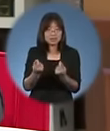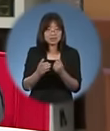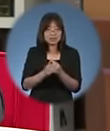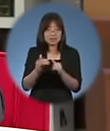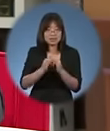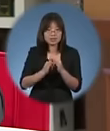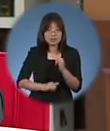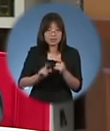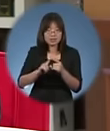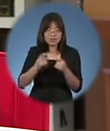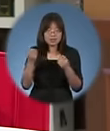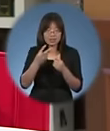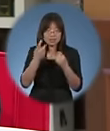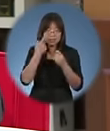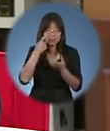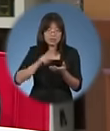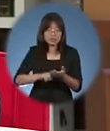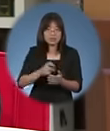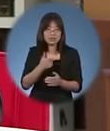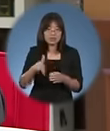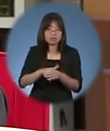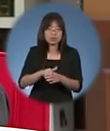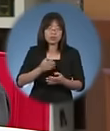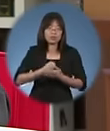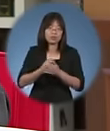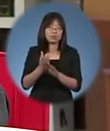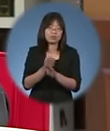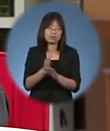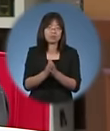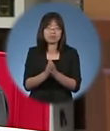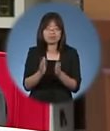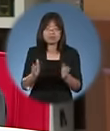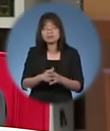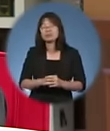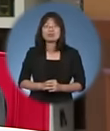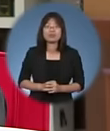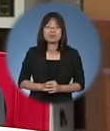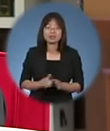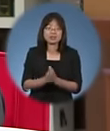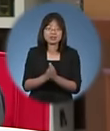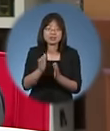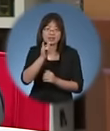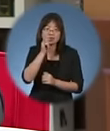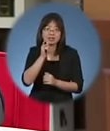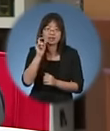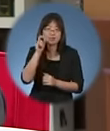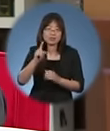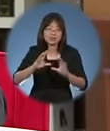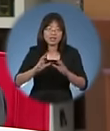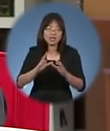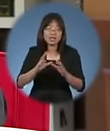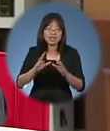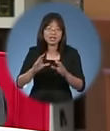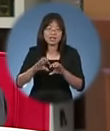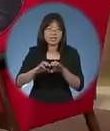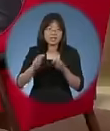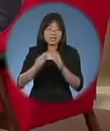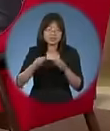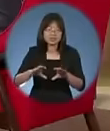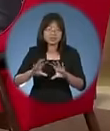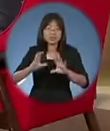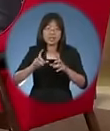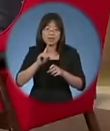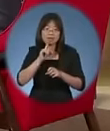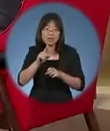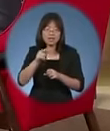역사에 대한 재발견이 큰 문화적 충격에서 비롯된 겁니다. 네. 그래서 이제 시작한 것이 먼 나라 이웃 나라죠. 거기